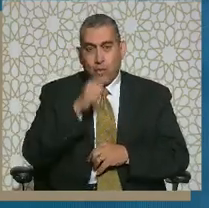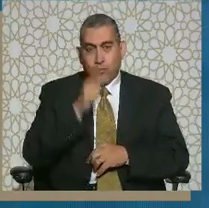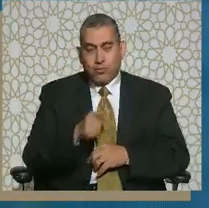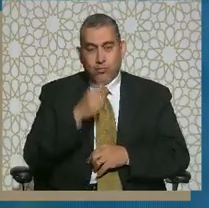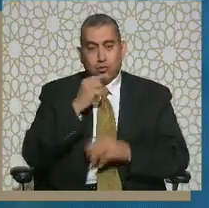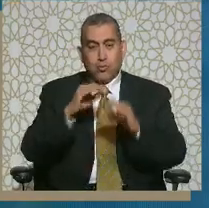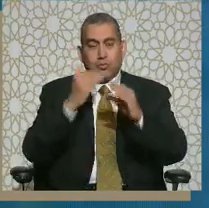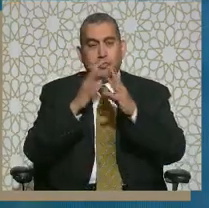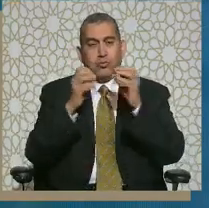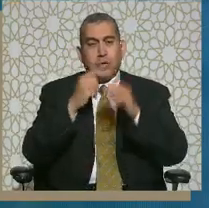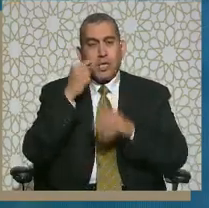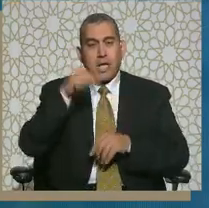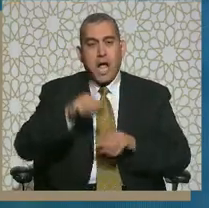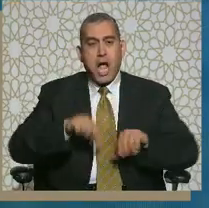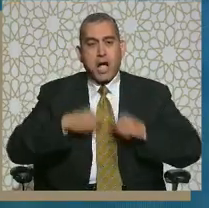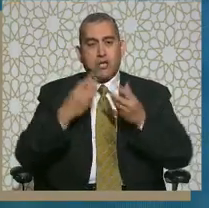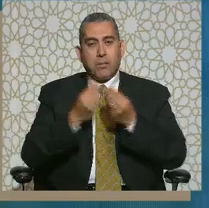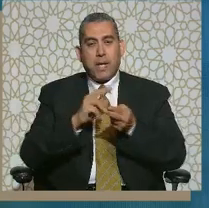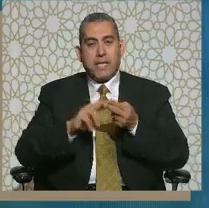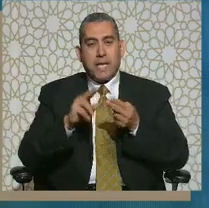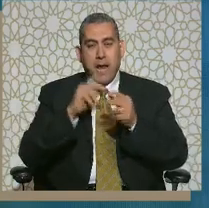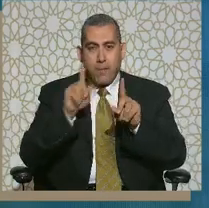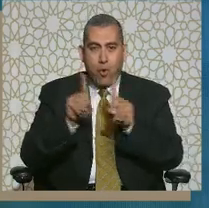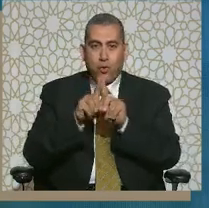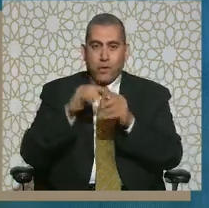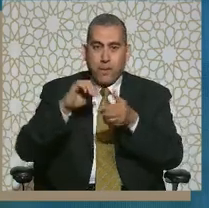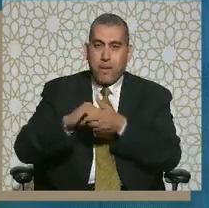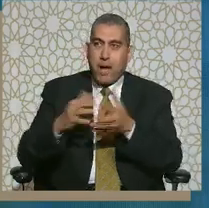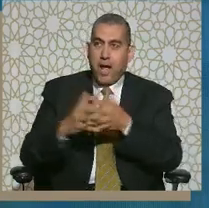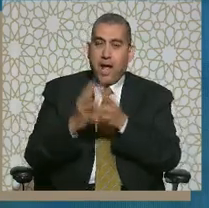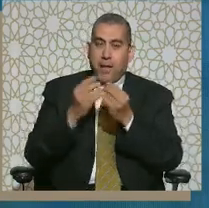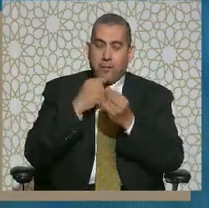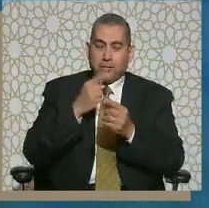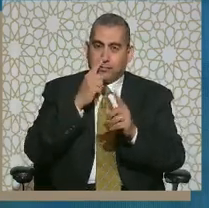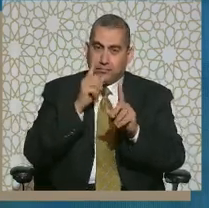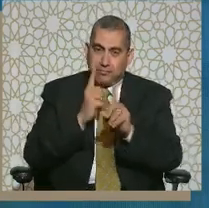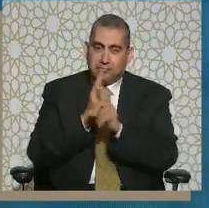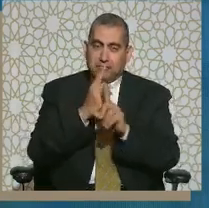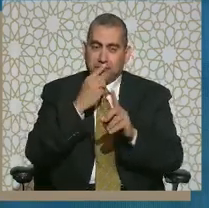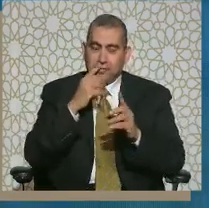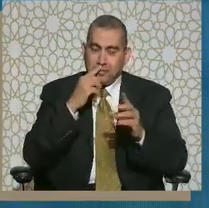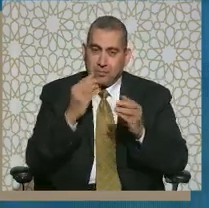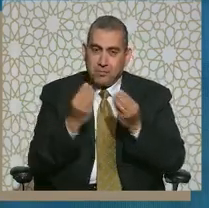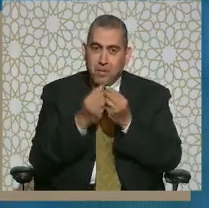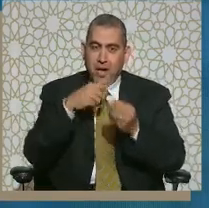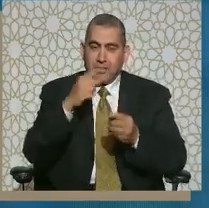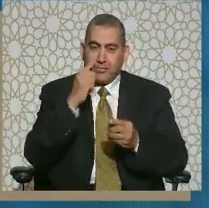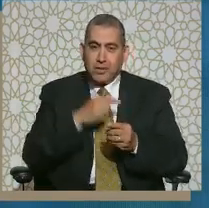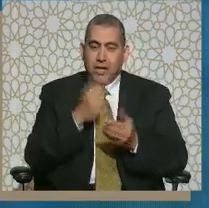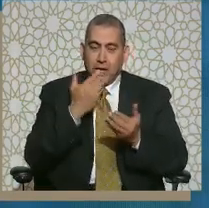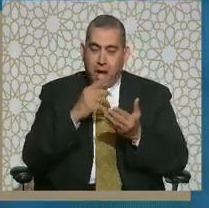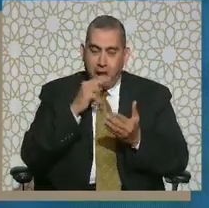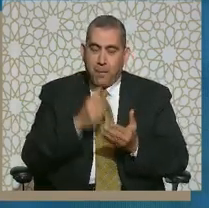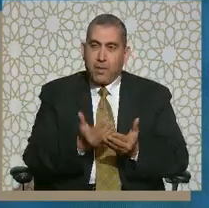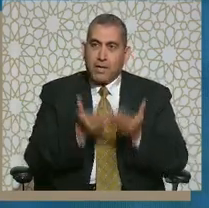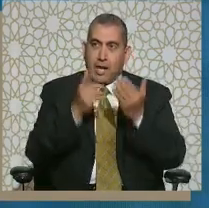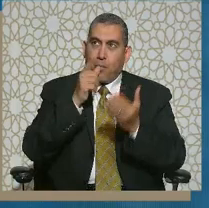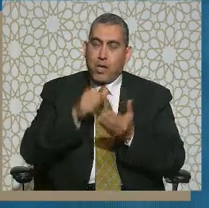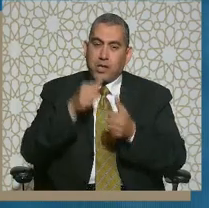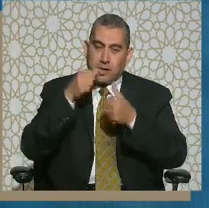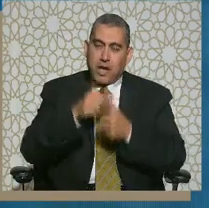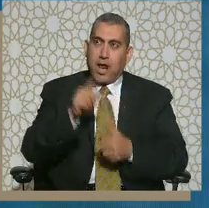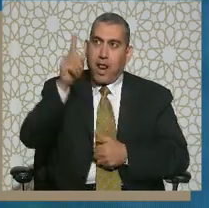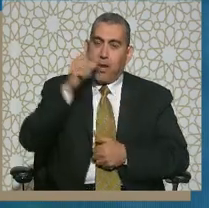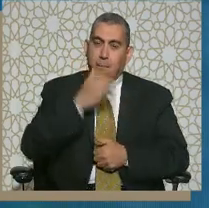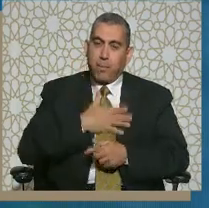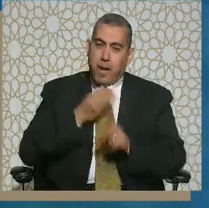ازاي هتعيشوا بسلام الانس وخلونا نانس بعض نانس بعض في ذكر الله ومحبه الله